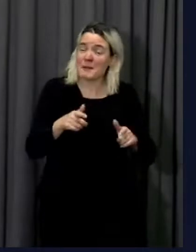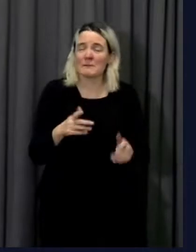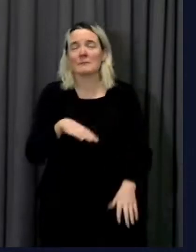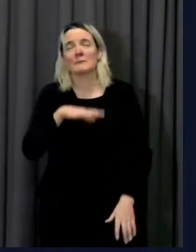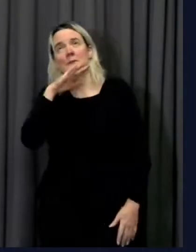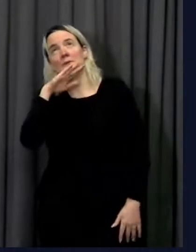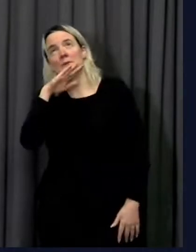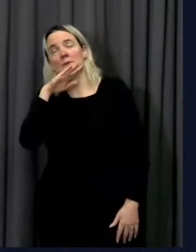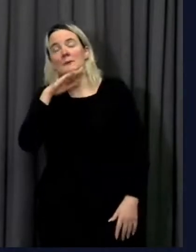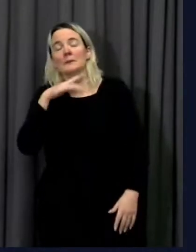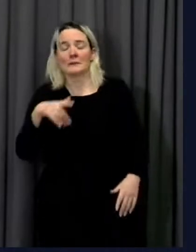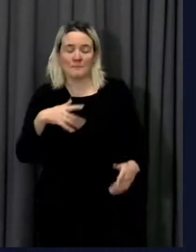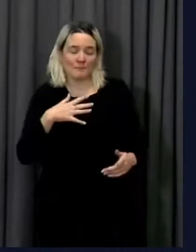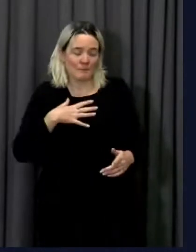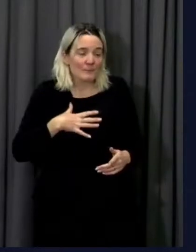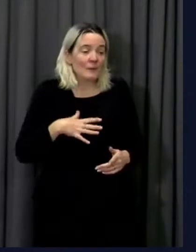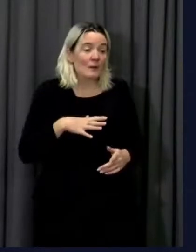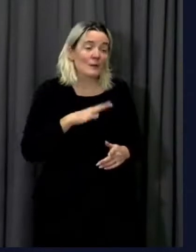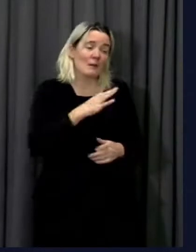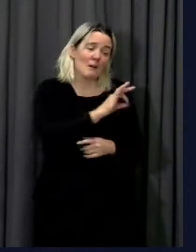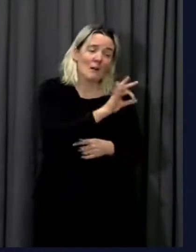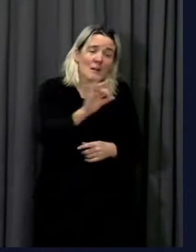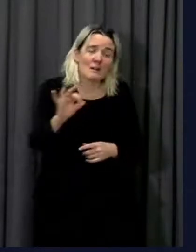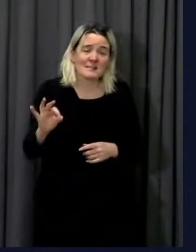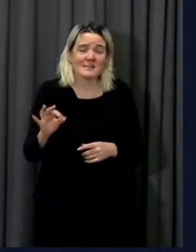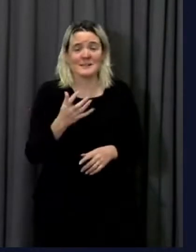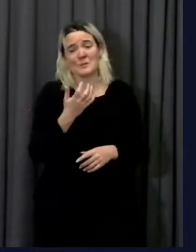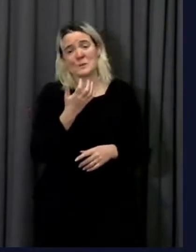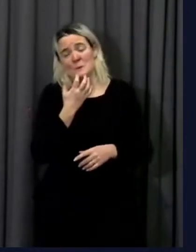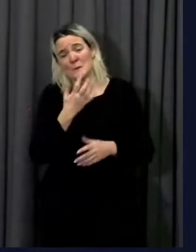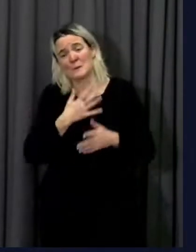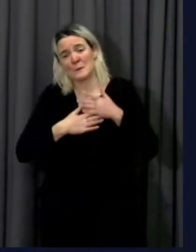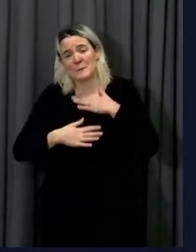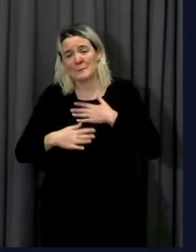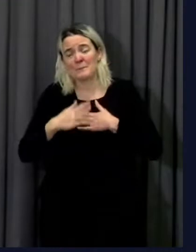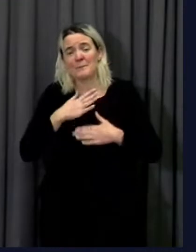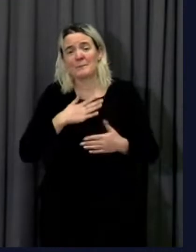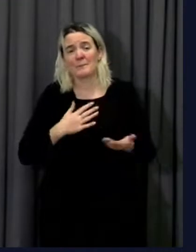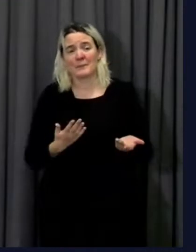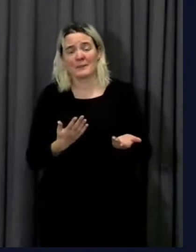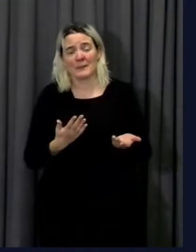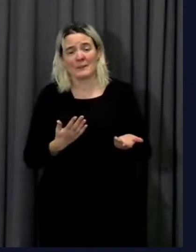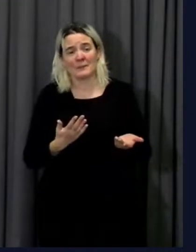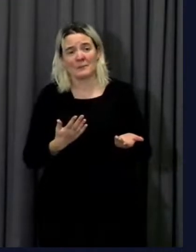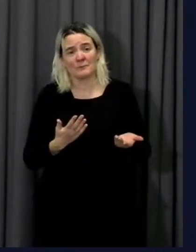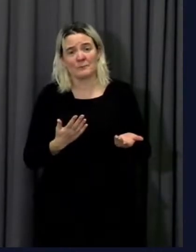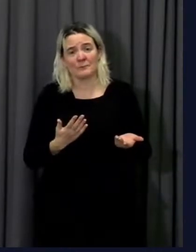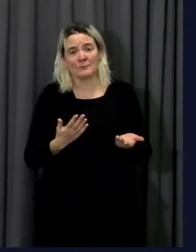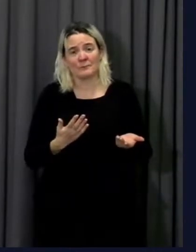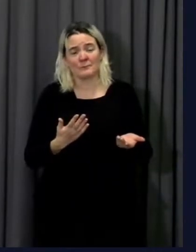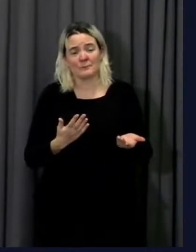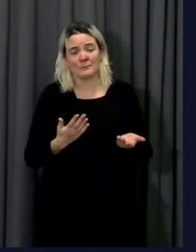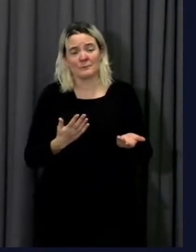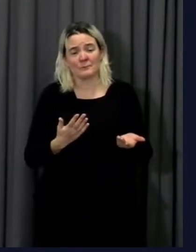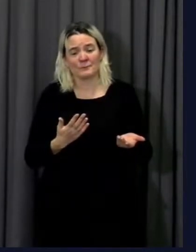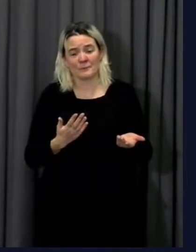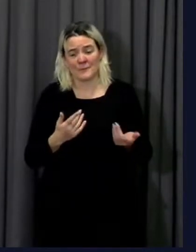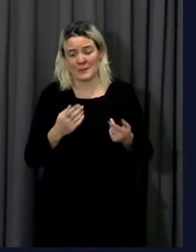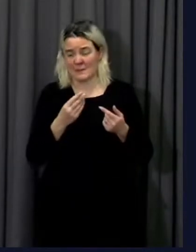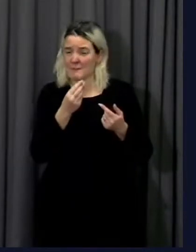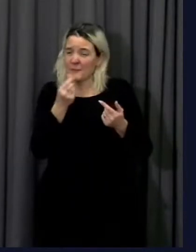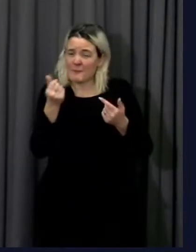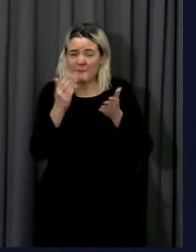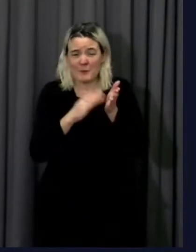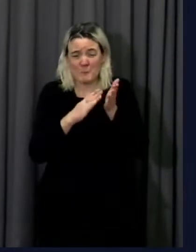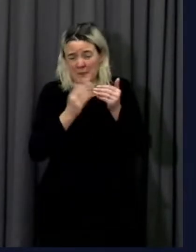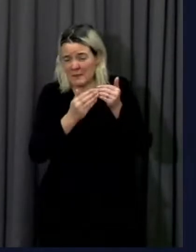gofyn nhw yn ymbyl ar bobl i sicrhau nawr ei bod nhw yn ystod y misoedd nesau yn